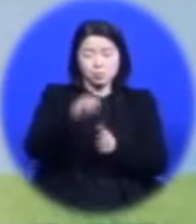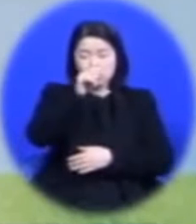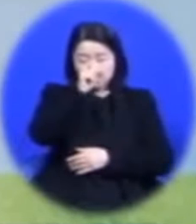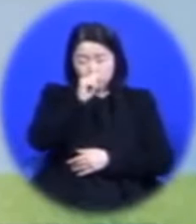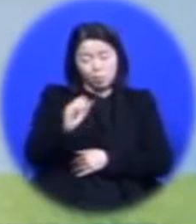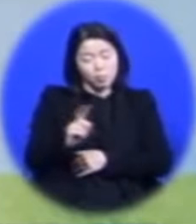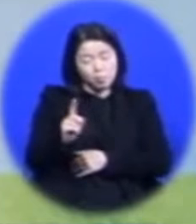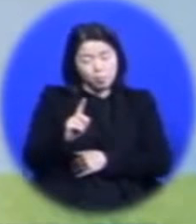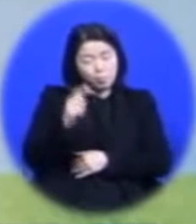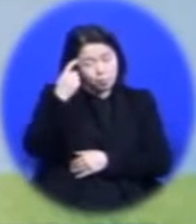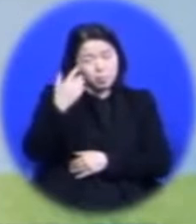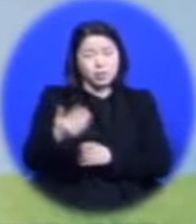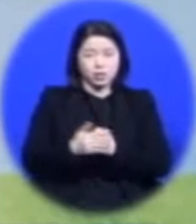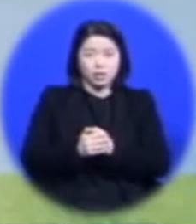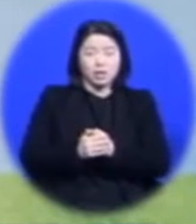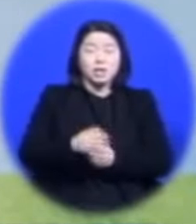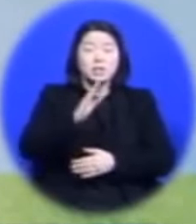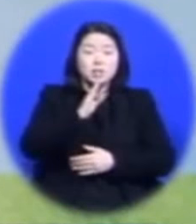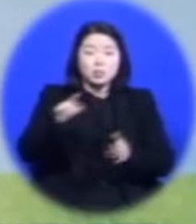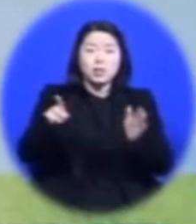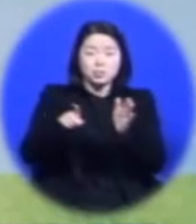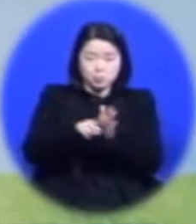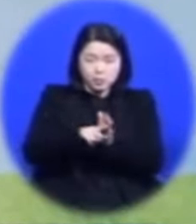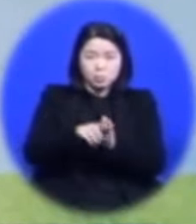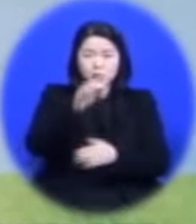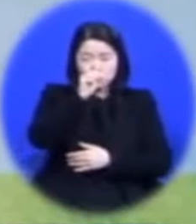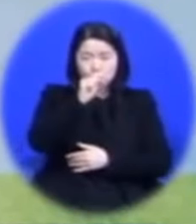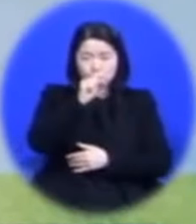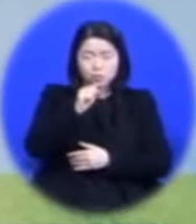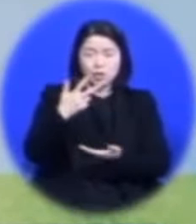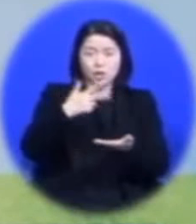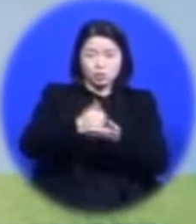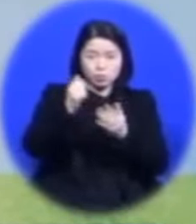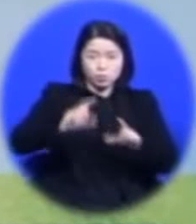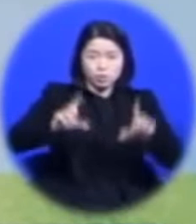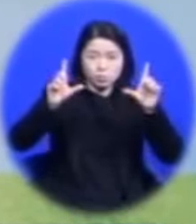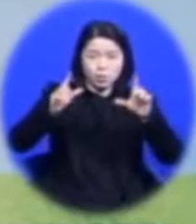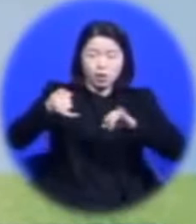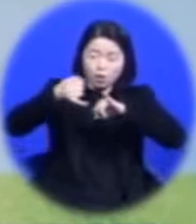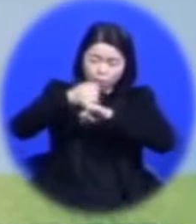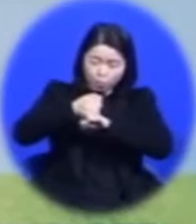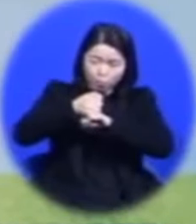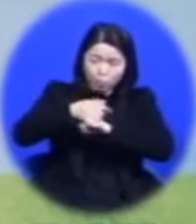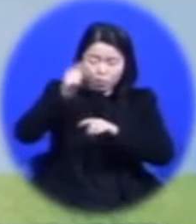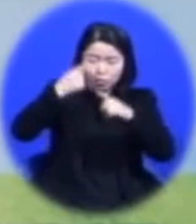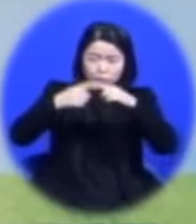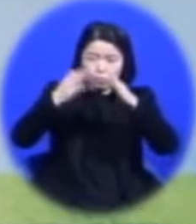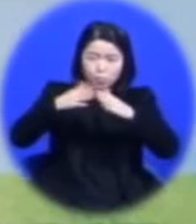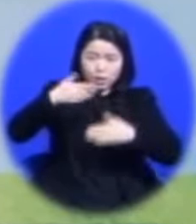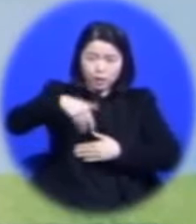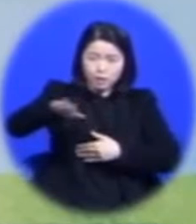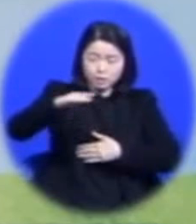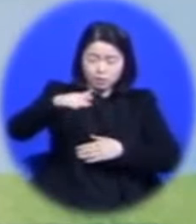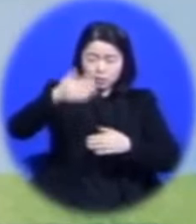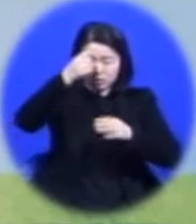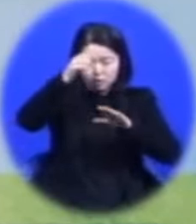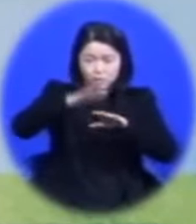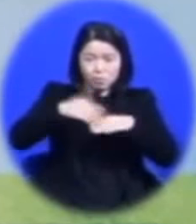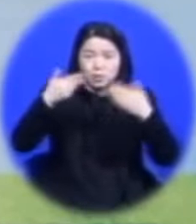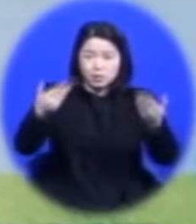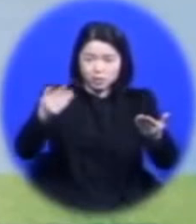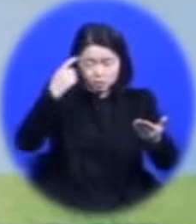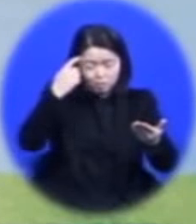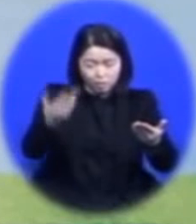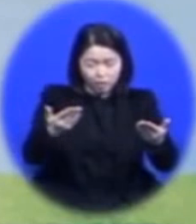걸까 정말 믿음이 좋은 것은 주일이면 반드시 교회 가서 예배드리는 것을 말하는 걸까 월요일부터